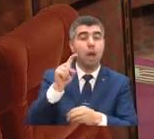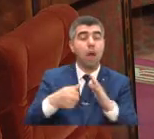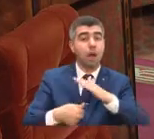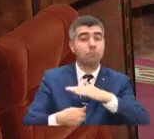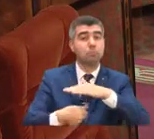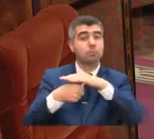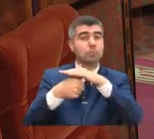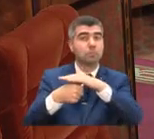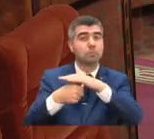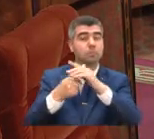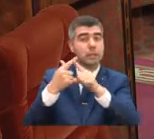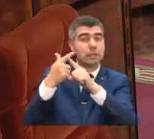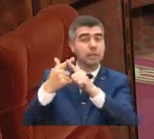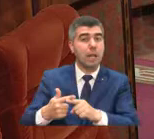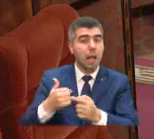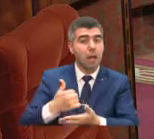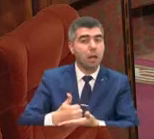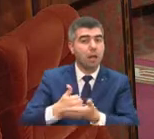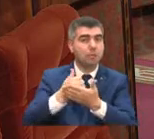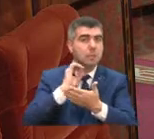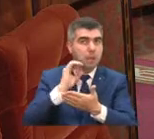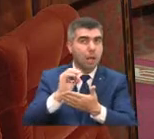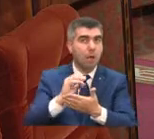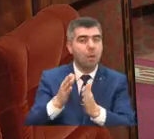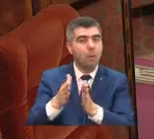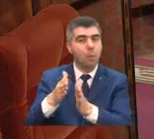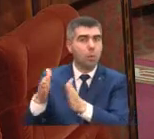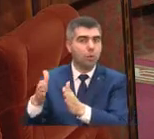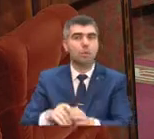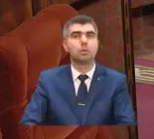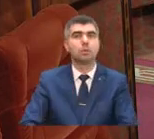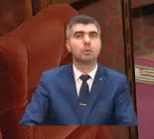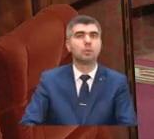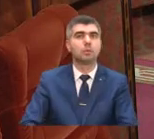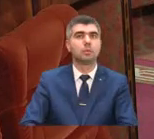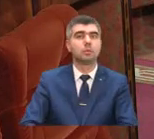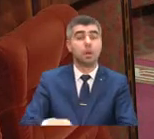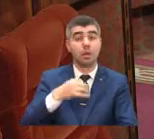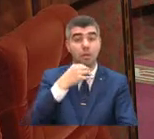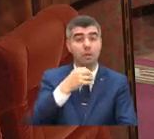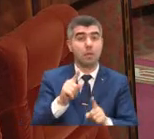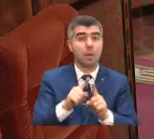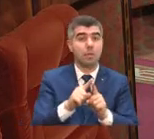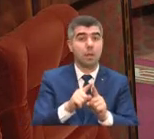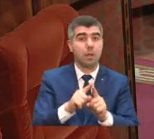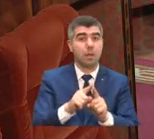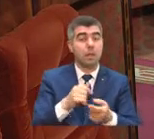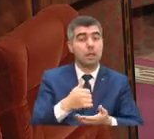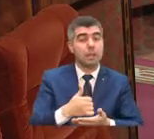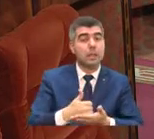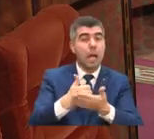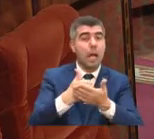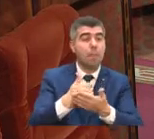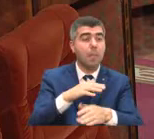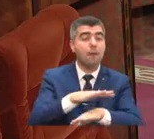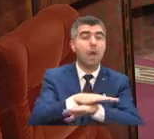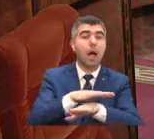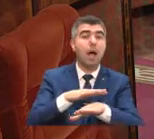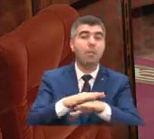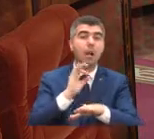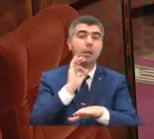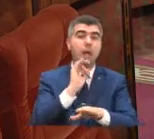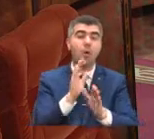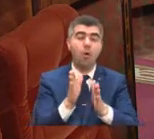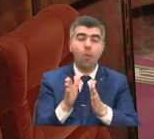دعم مباشر للجماعات الترابيه، هذه حاجه. هنا كنهضروا على الدعم اللي كيعطيوه المجالس الجهويه. كيف